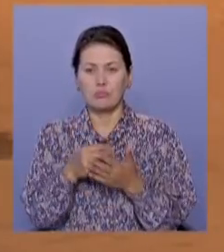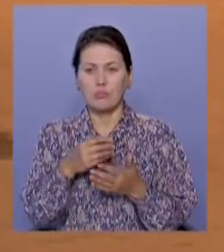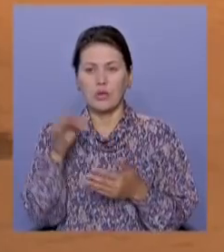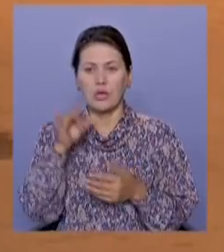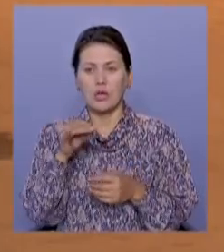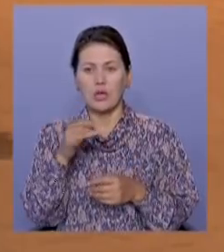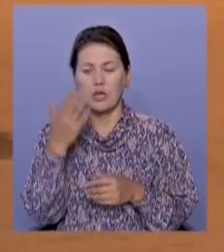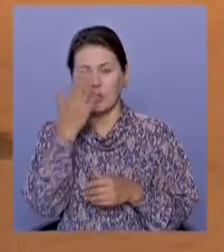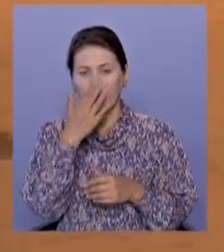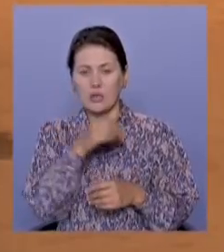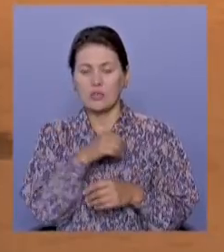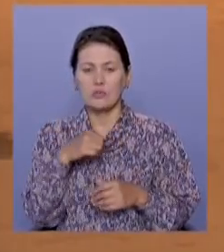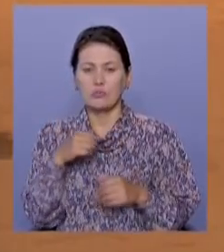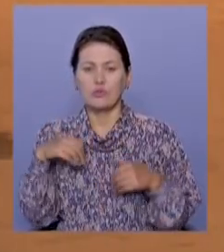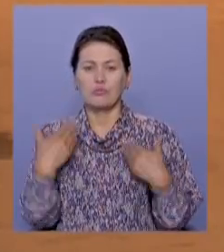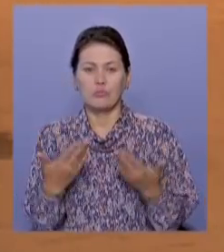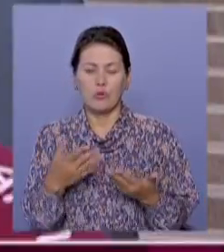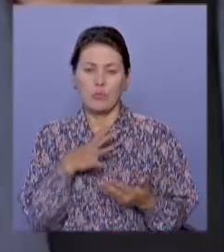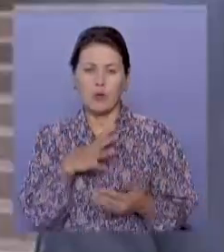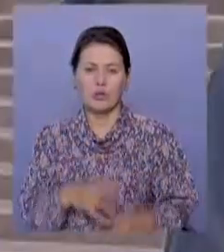танымал киногерлер берген болатын.